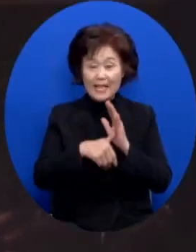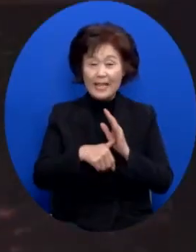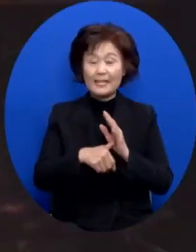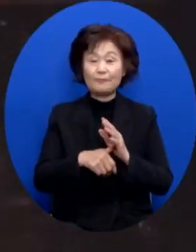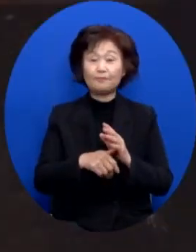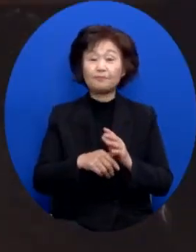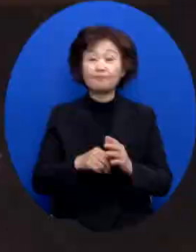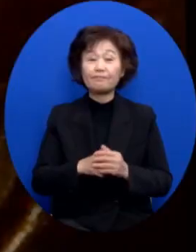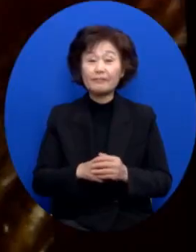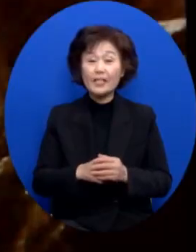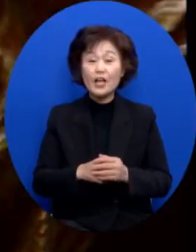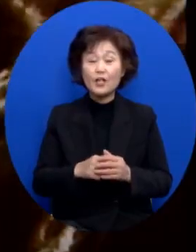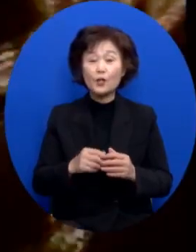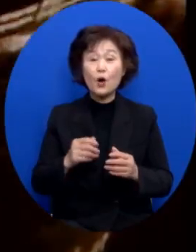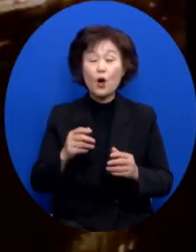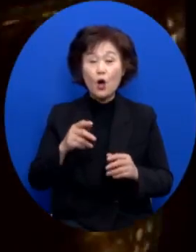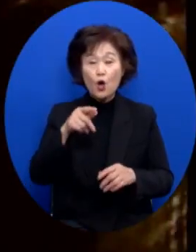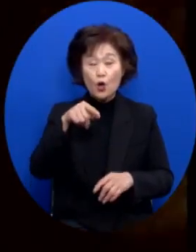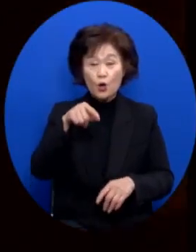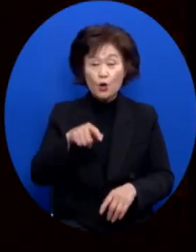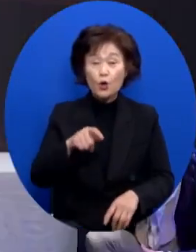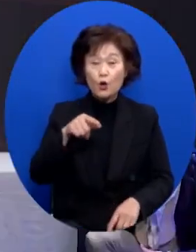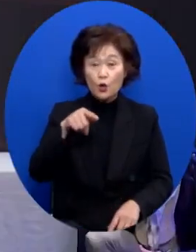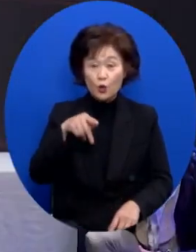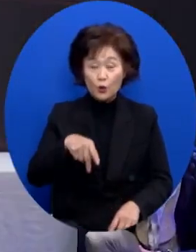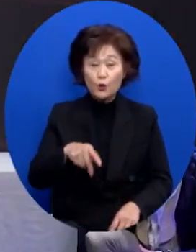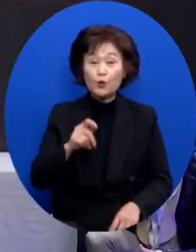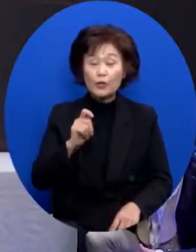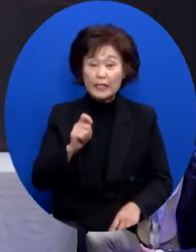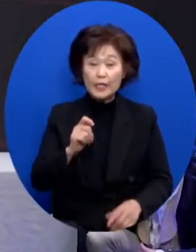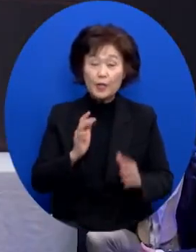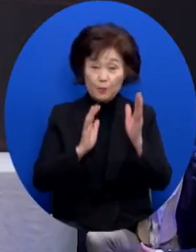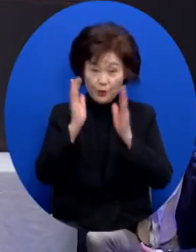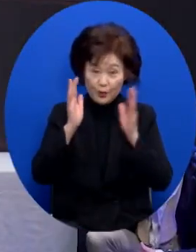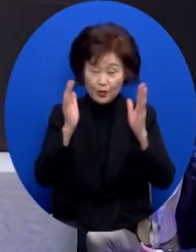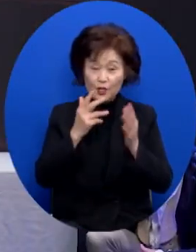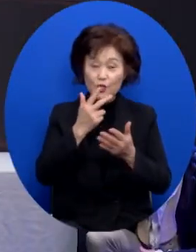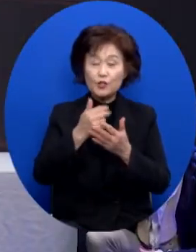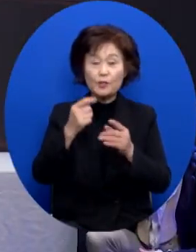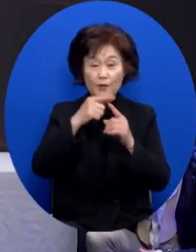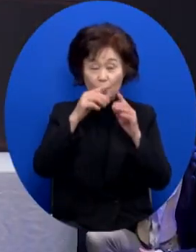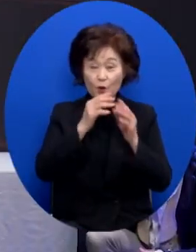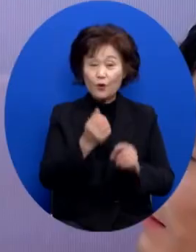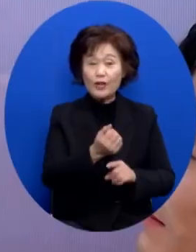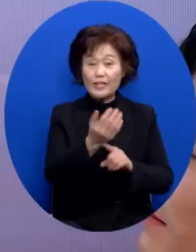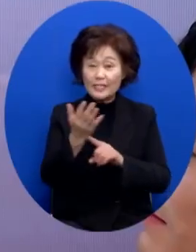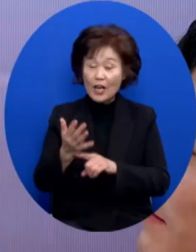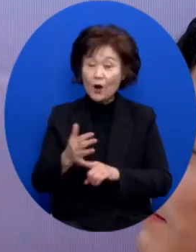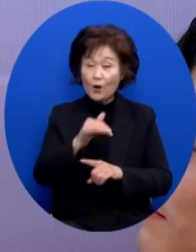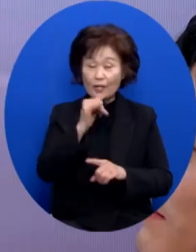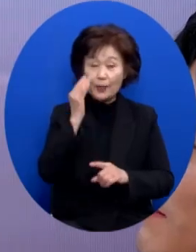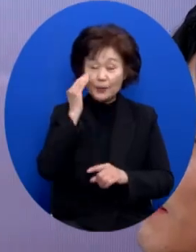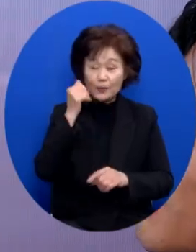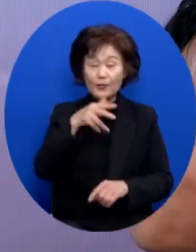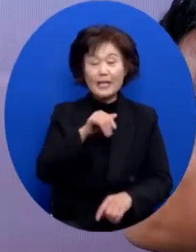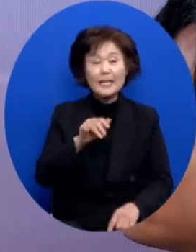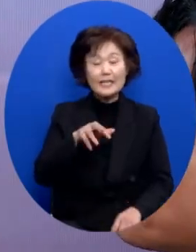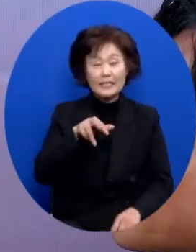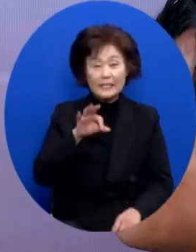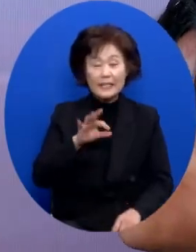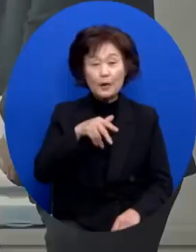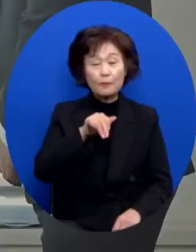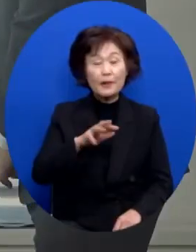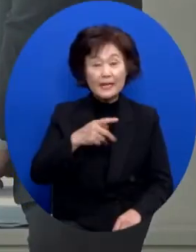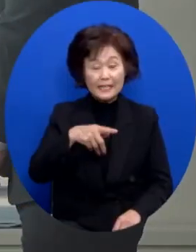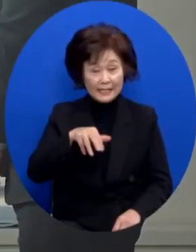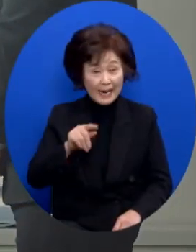시각으로 재해석한 큐티 뮤지컬 상속자들, 12일에는 주님의 교회가 전하는 친숙한 장발장의 이야기